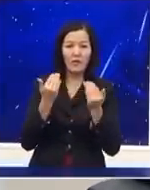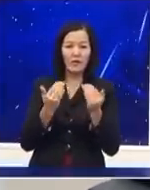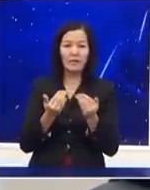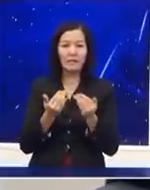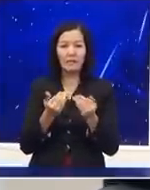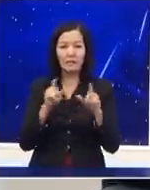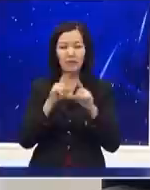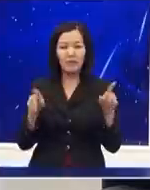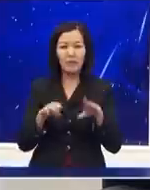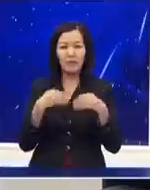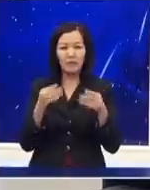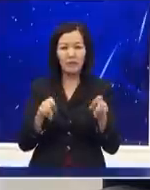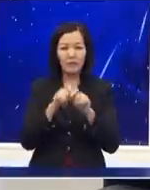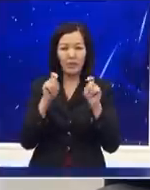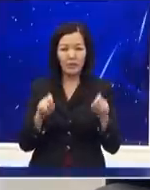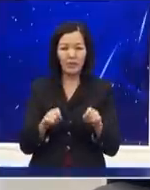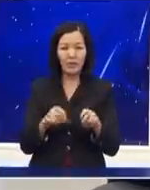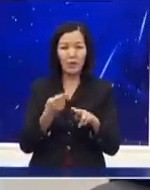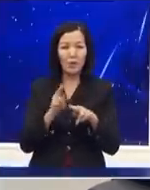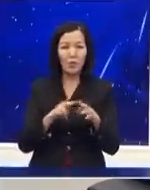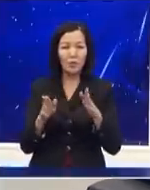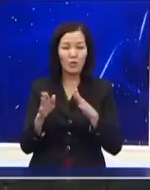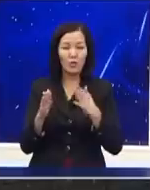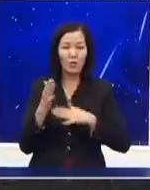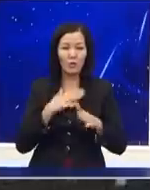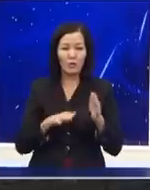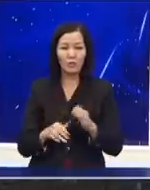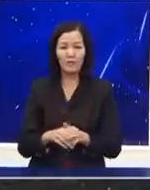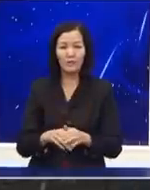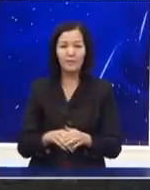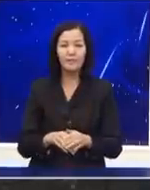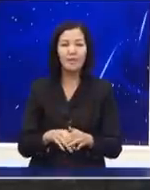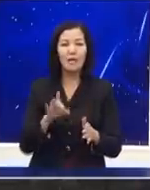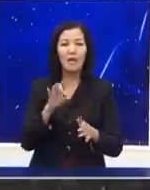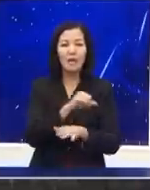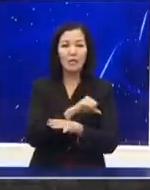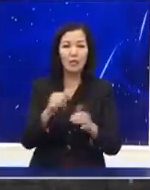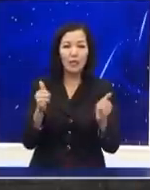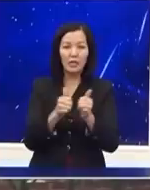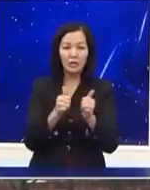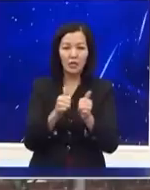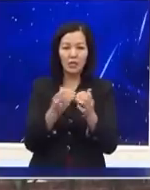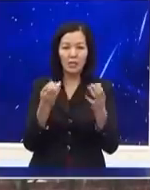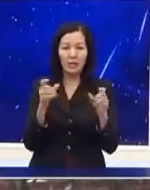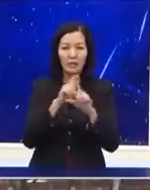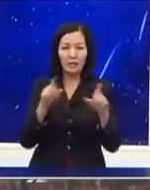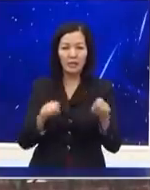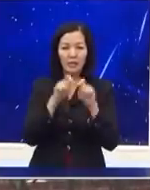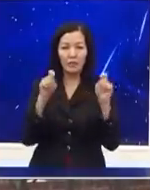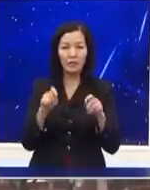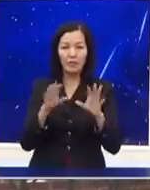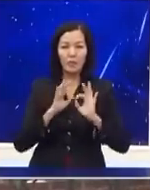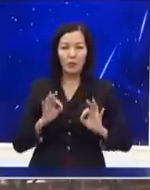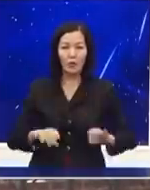мына ғимаратты бергеніне көп рахмет айтамыз. Аспантаудың етегіндегі ағайынға есігін ашқан тағы бір нысан аудандық